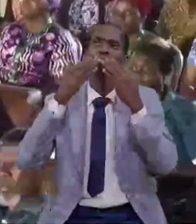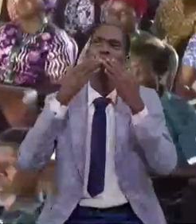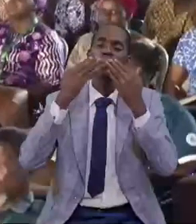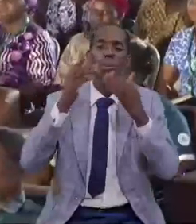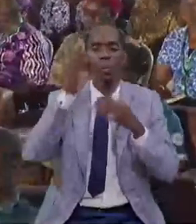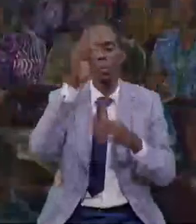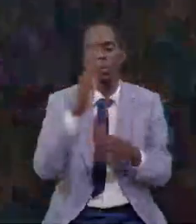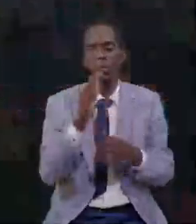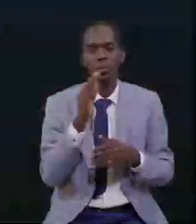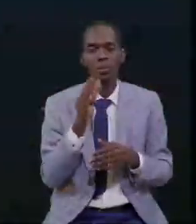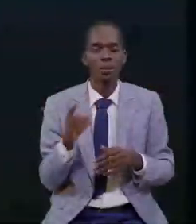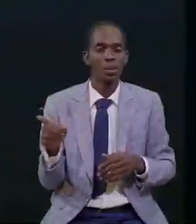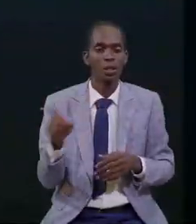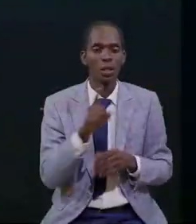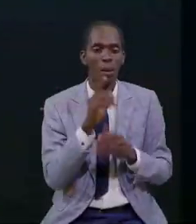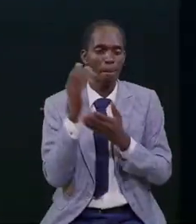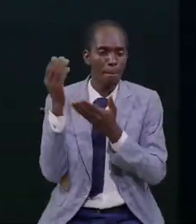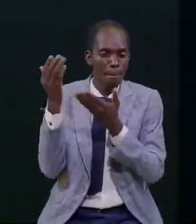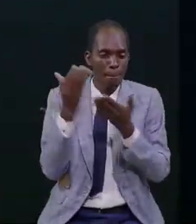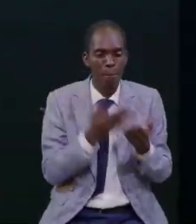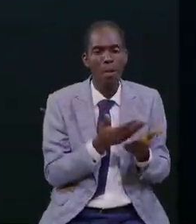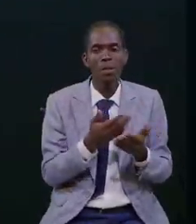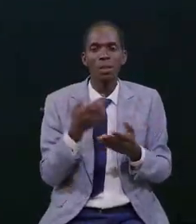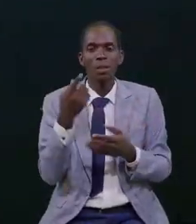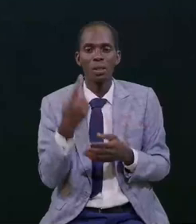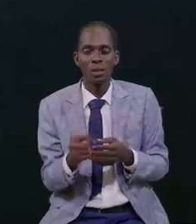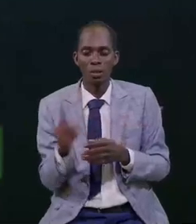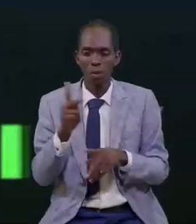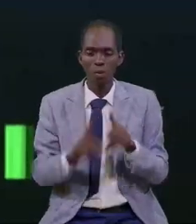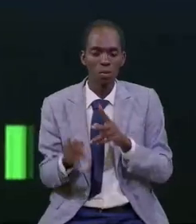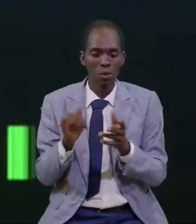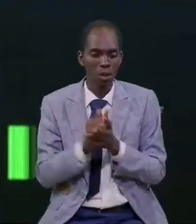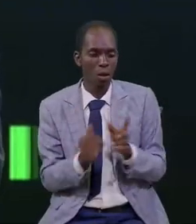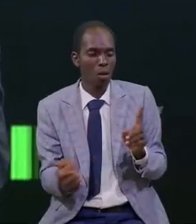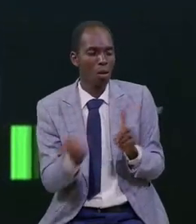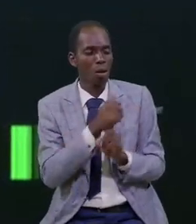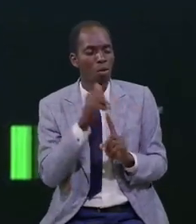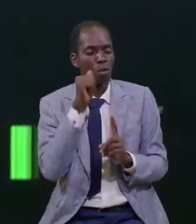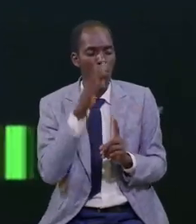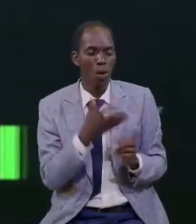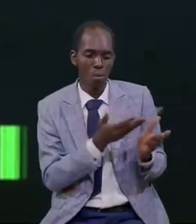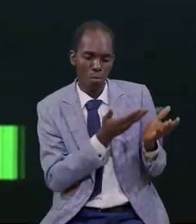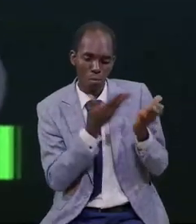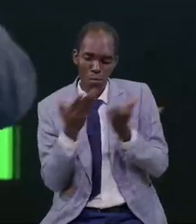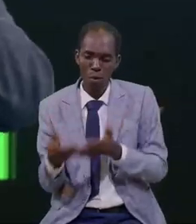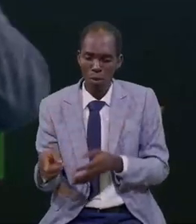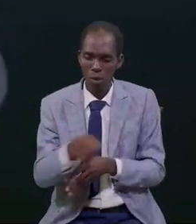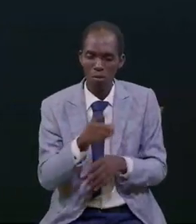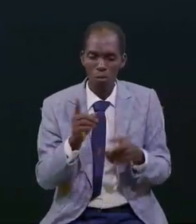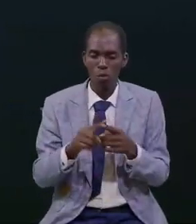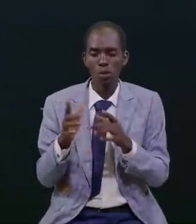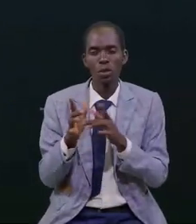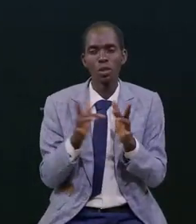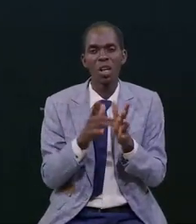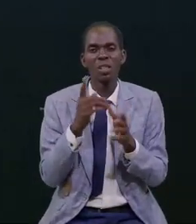ils ont ceux qui attrapent les gens ils l'ont amené à Jésus le meilleur